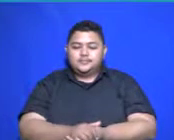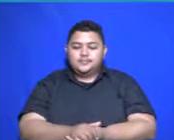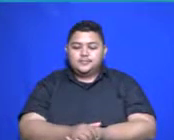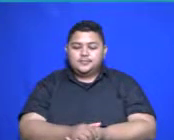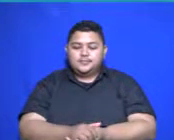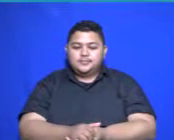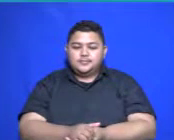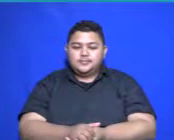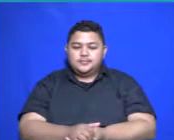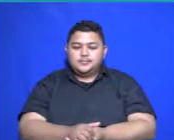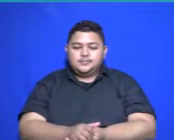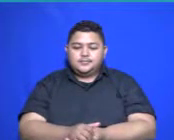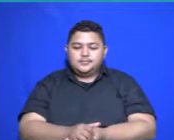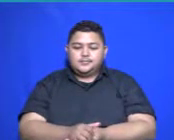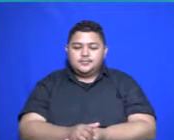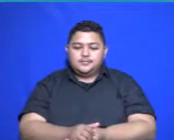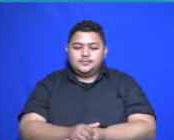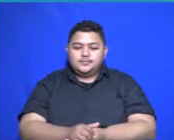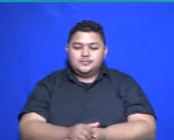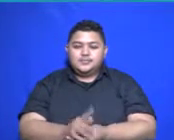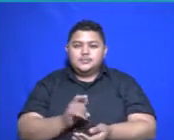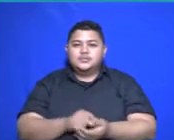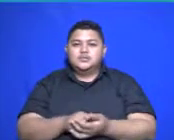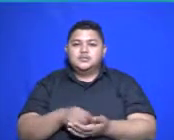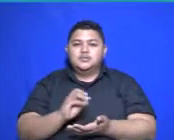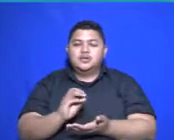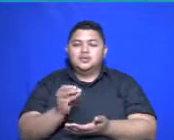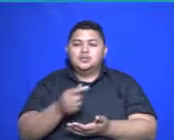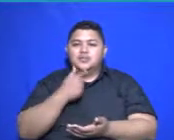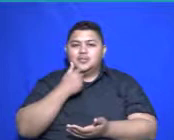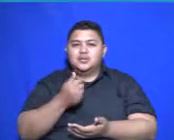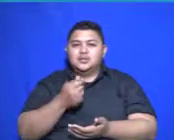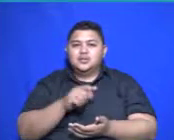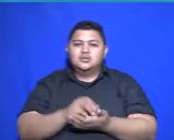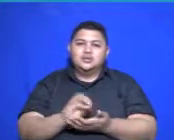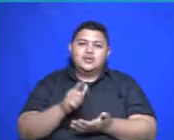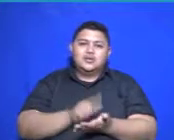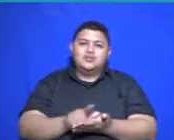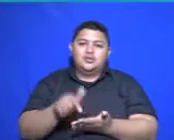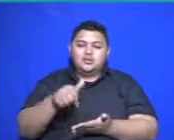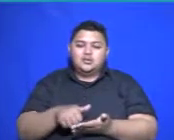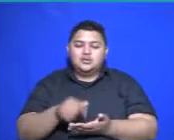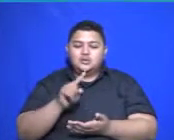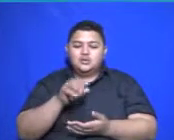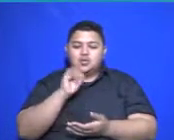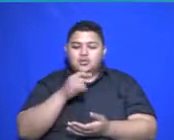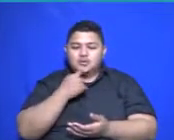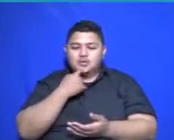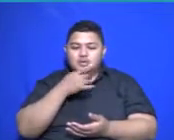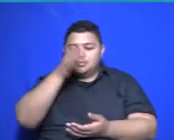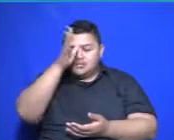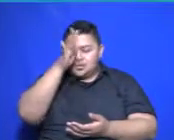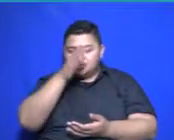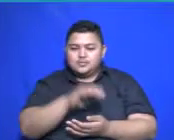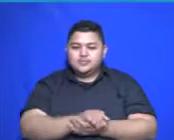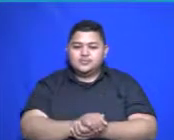merupakan bagian yang paling esensial dari laporan karena kita bicara tentang manusia. Tiga press conference sebelumnya ini